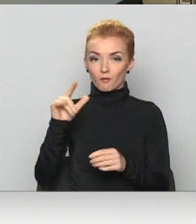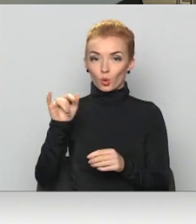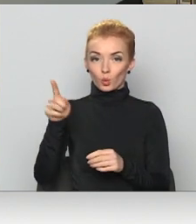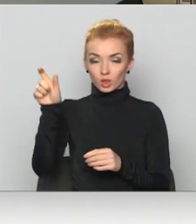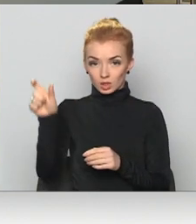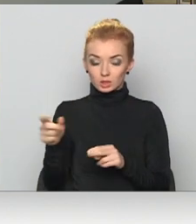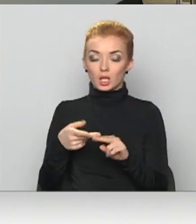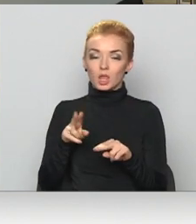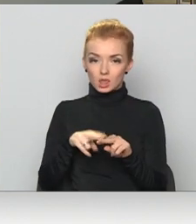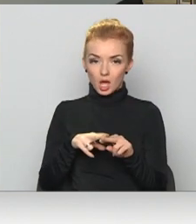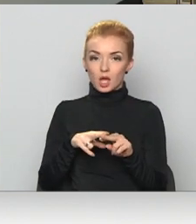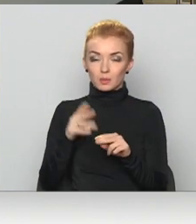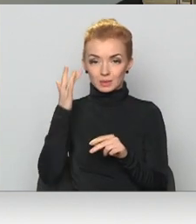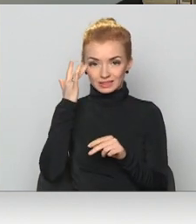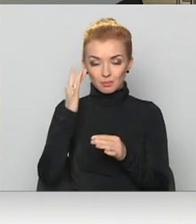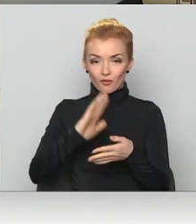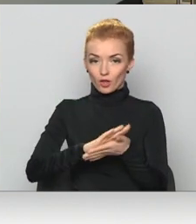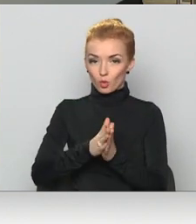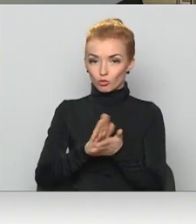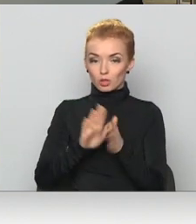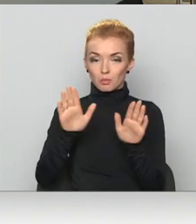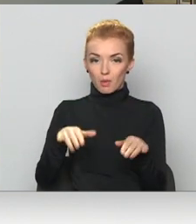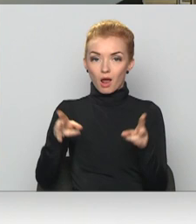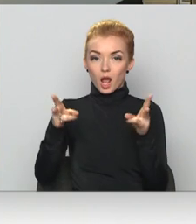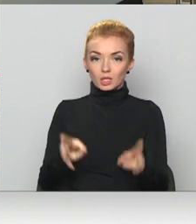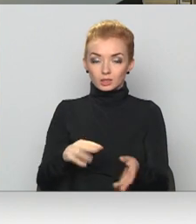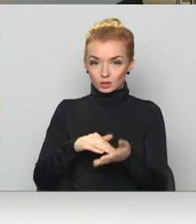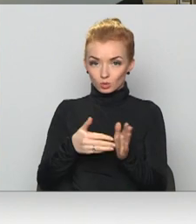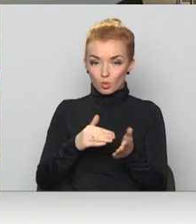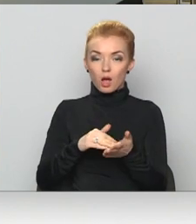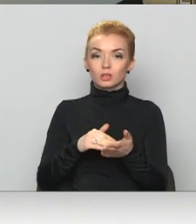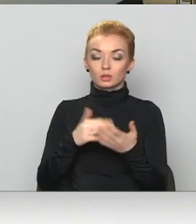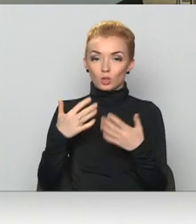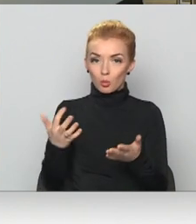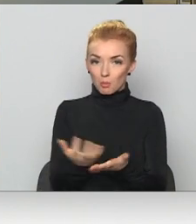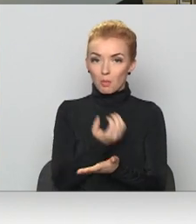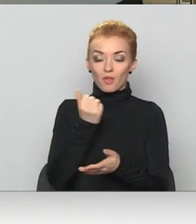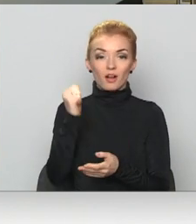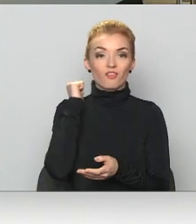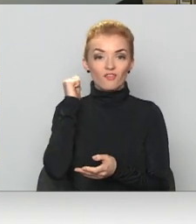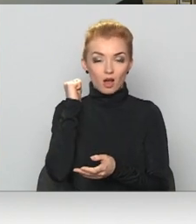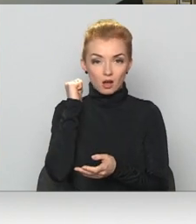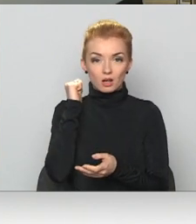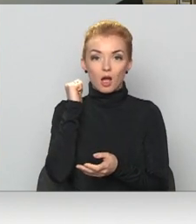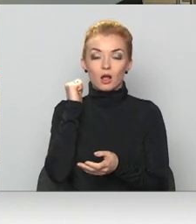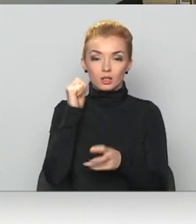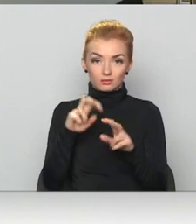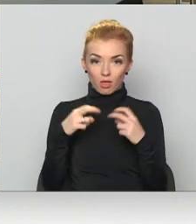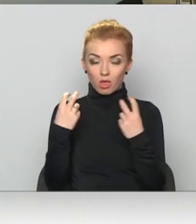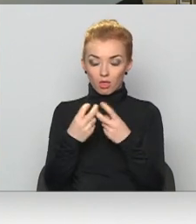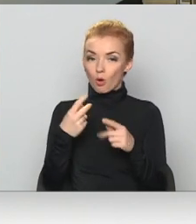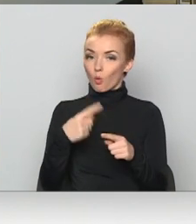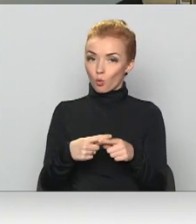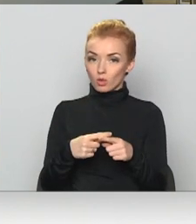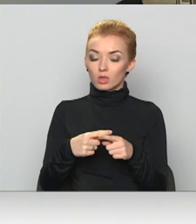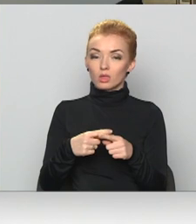tad būtībā vienošanās par ārkārtējo situāciju un tās ieviešana tika panākta jau vakardien krīzes vadības padomes sēdē, un